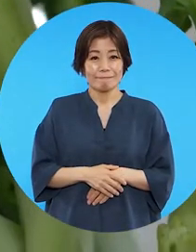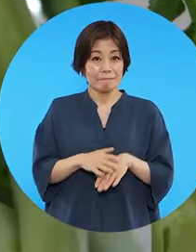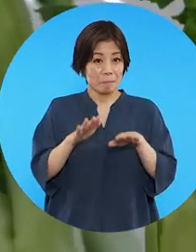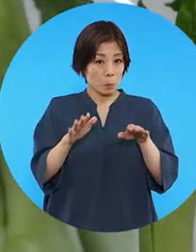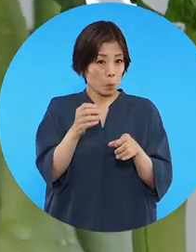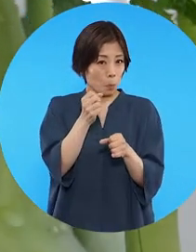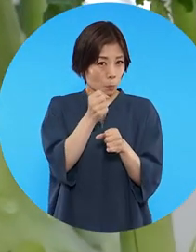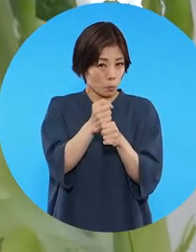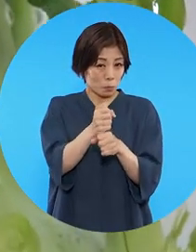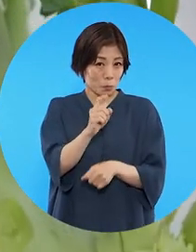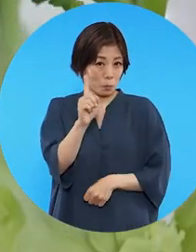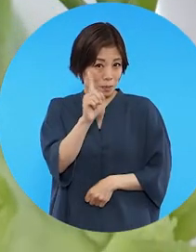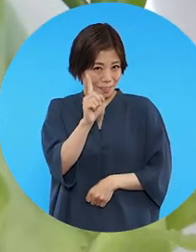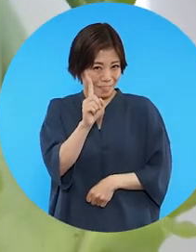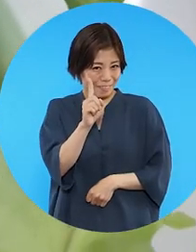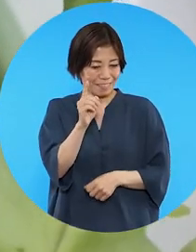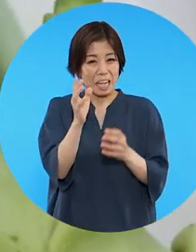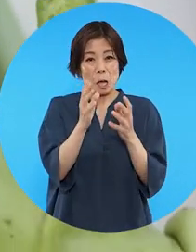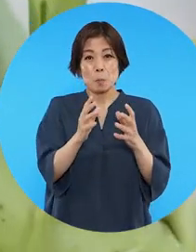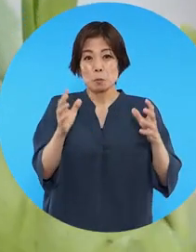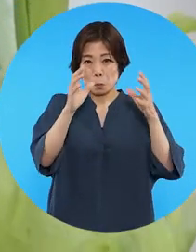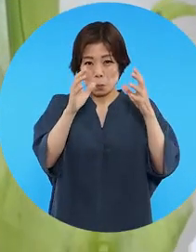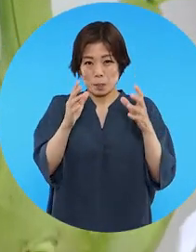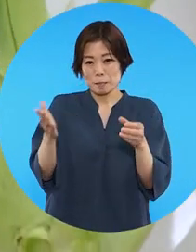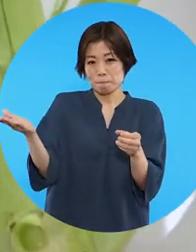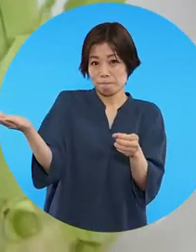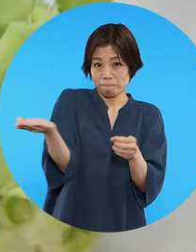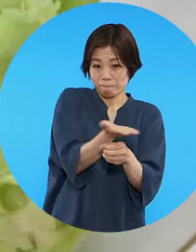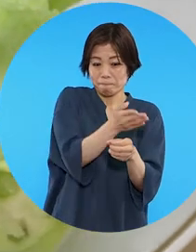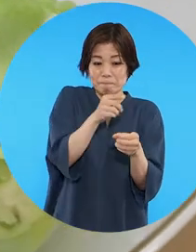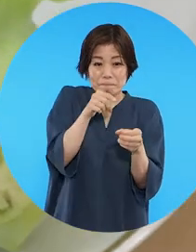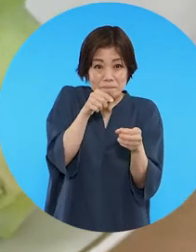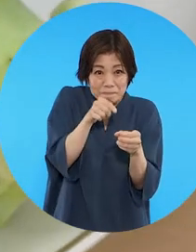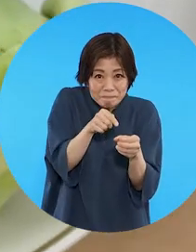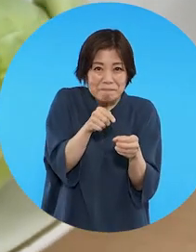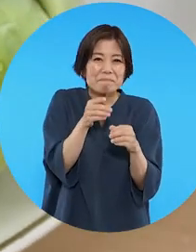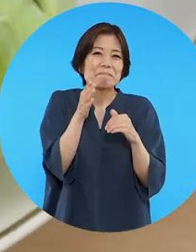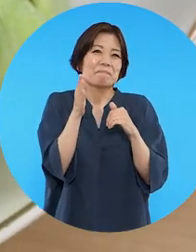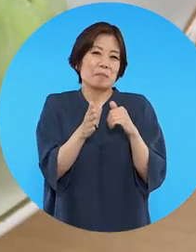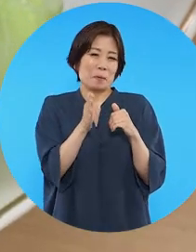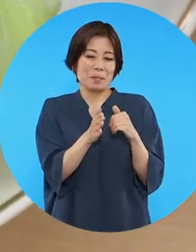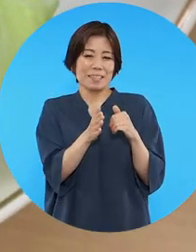今回作っていただくのはブロッコリーの茎を使った料理です。